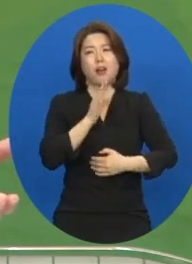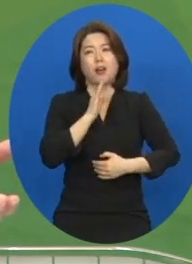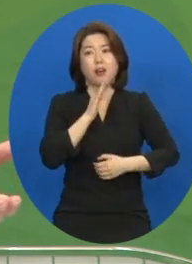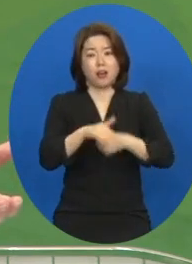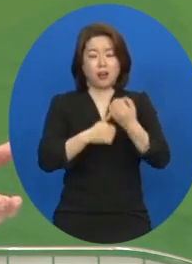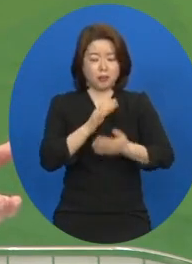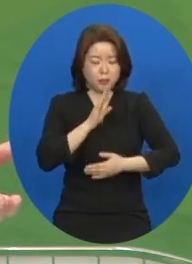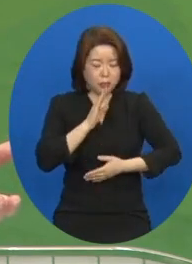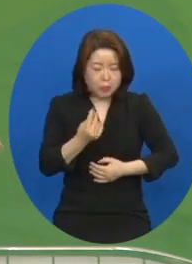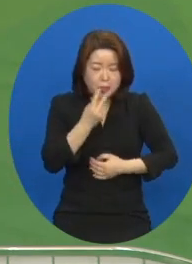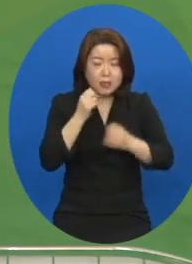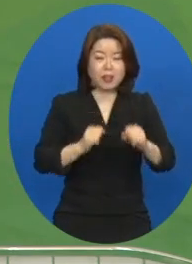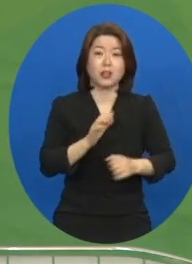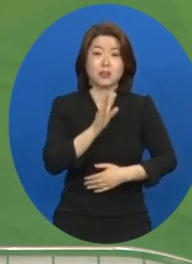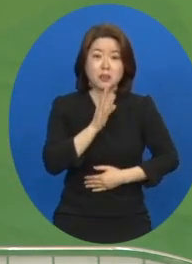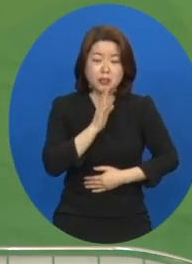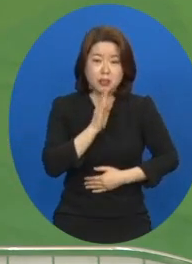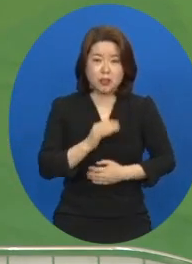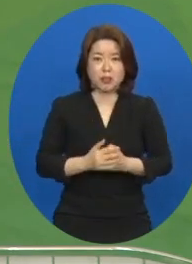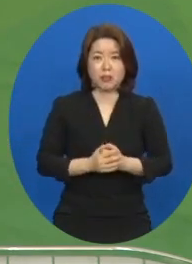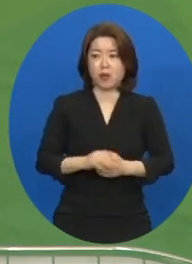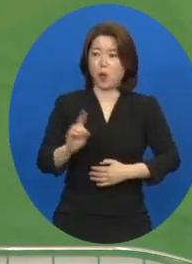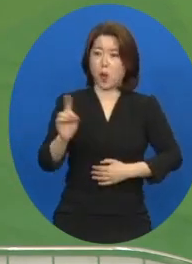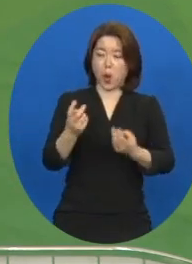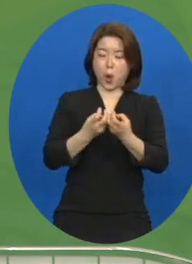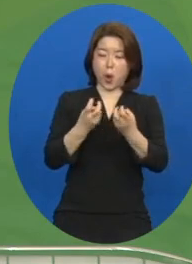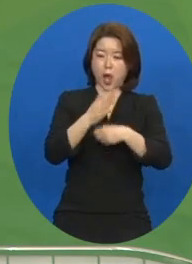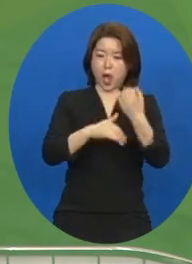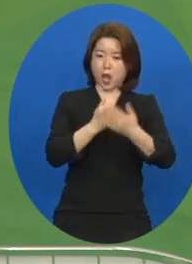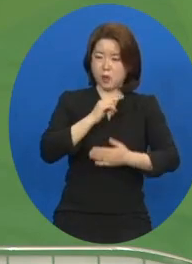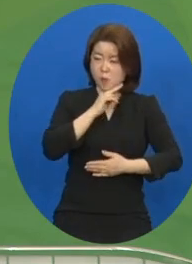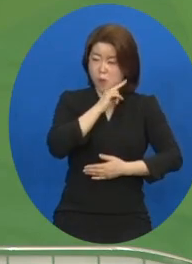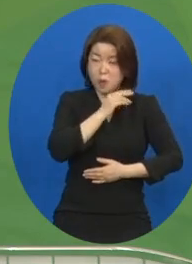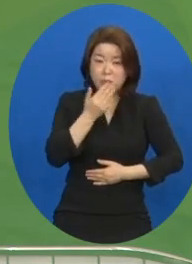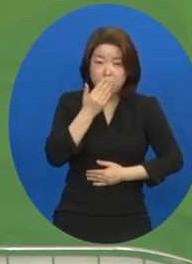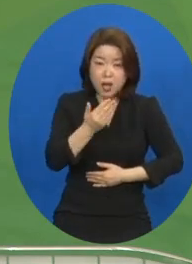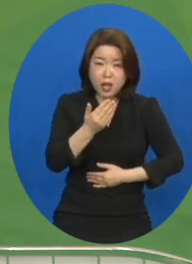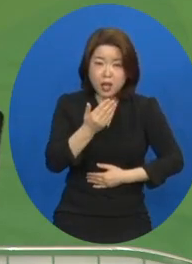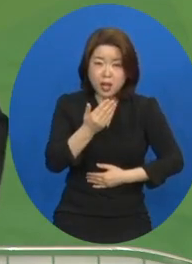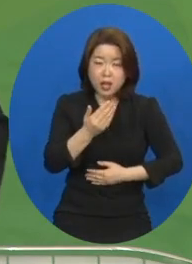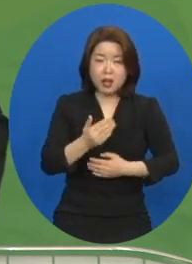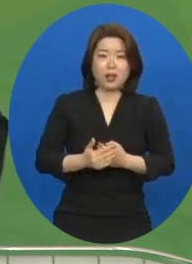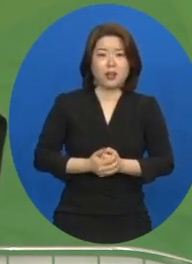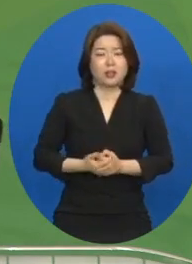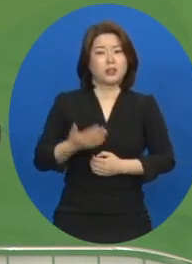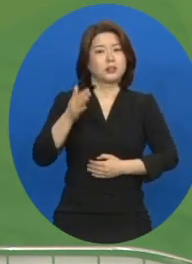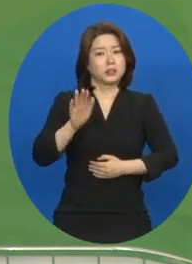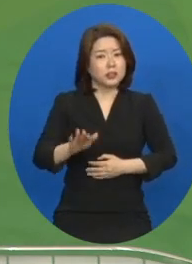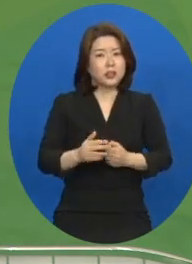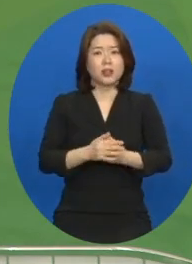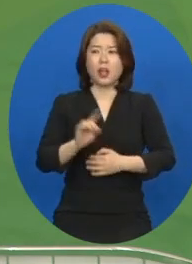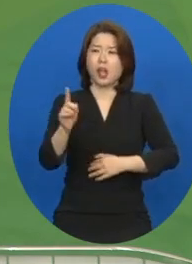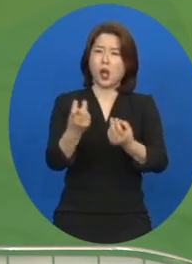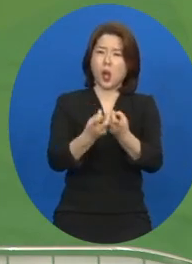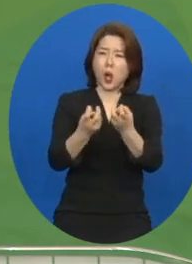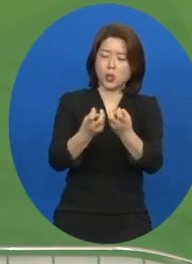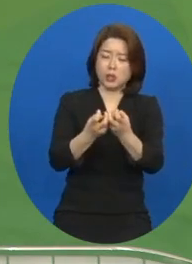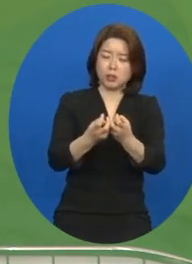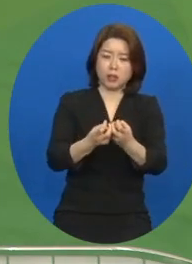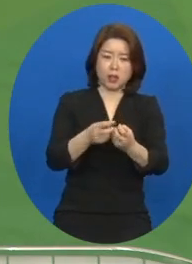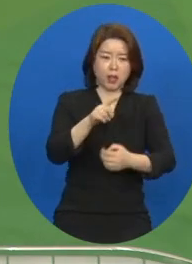거잖아요. 어떻게 하나님을 의심할 수 있어요? 아니 그런데 어떻게